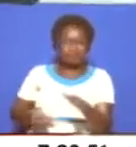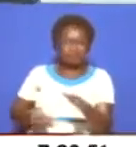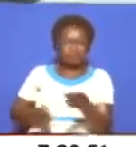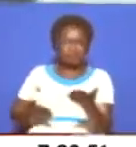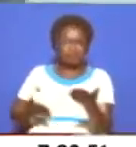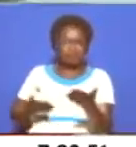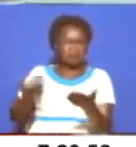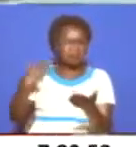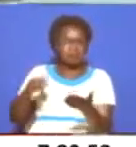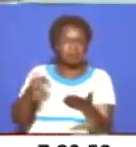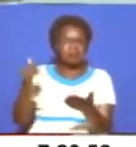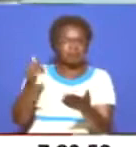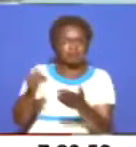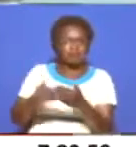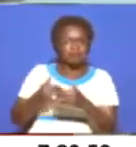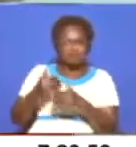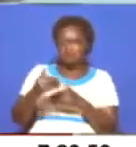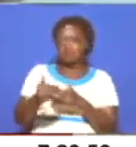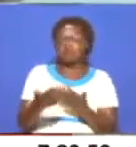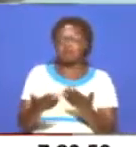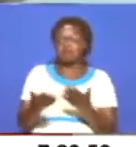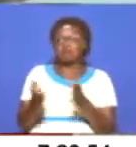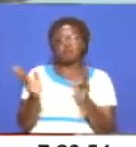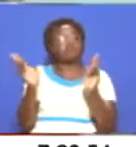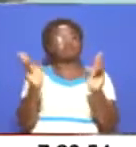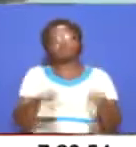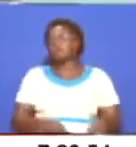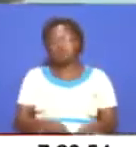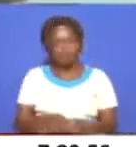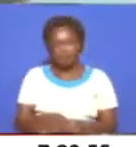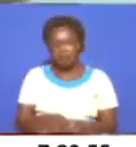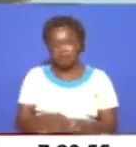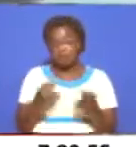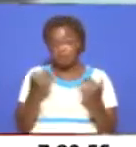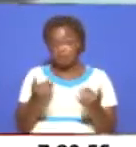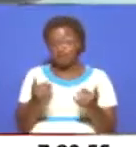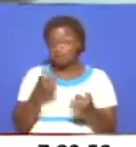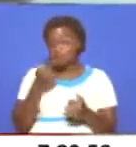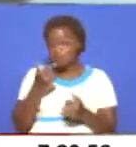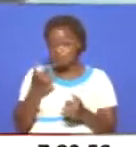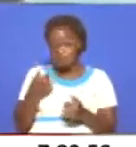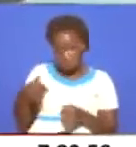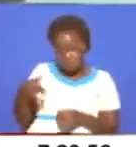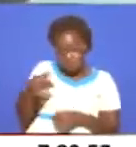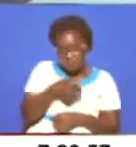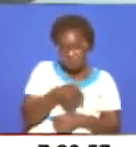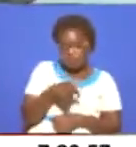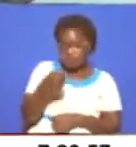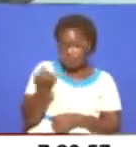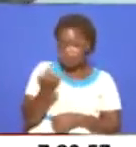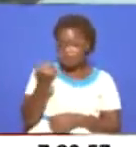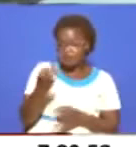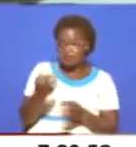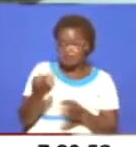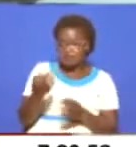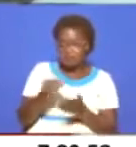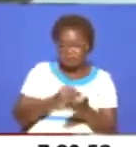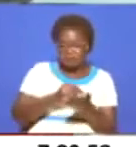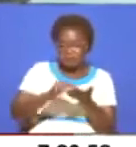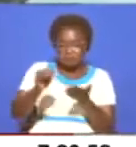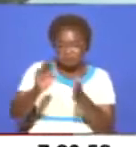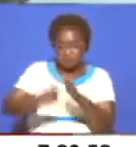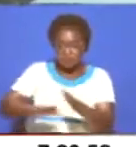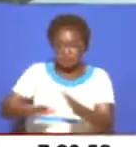Hataki wengine waende mbele. Hapana bwana, saa hii tumesema sisi wenyewe kama hataki kuondoa jam,